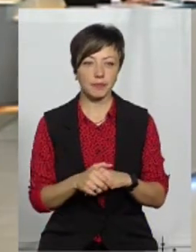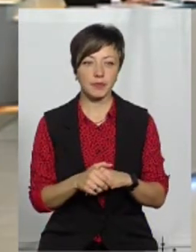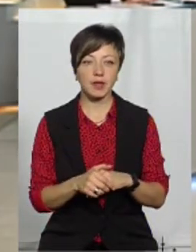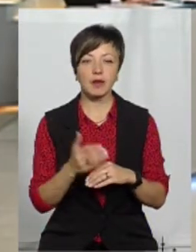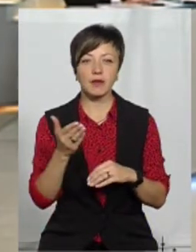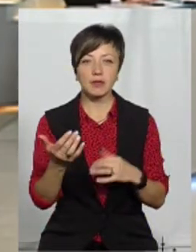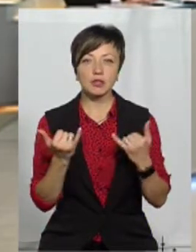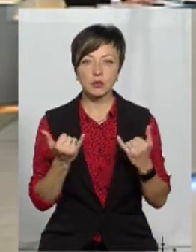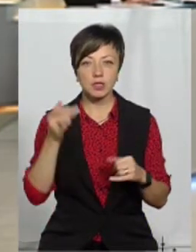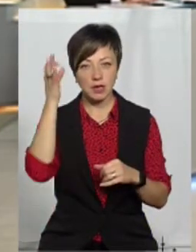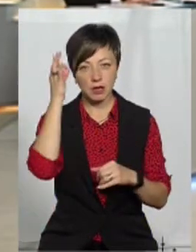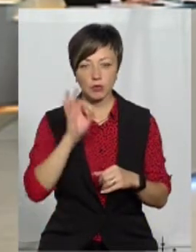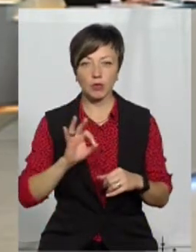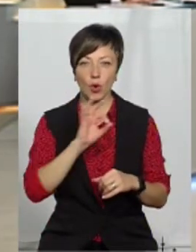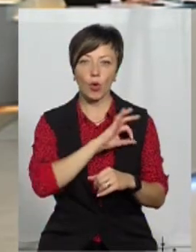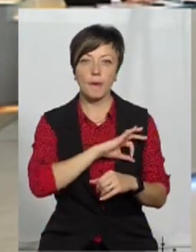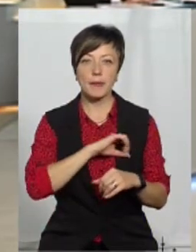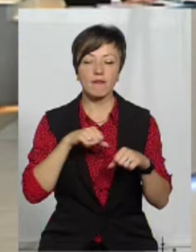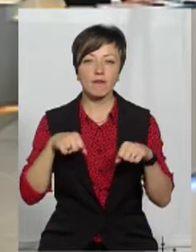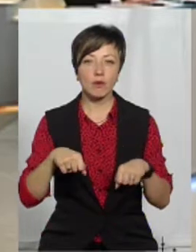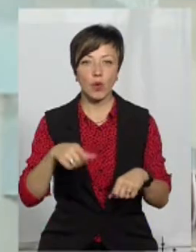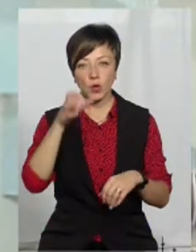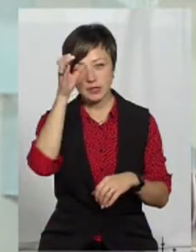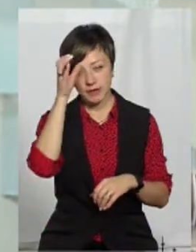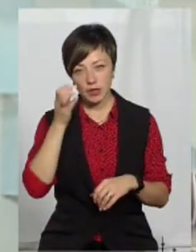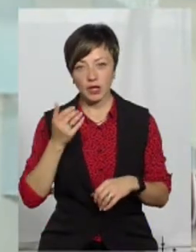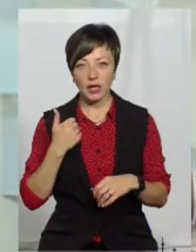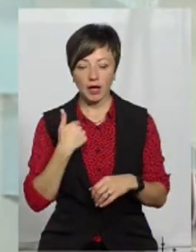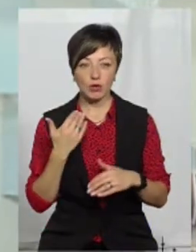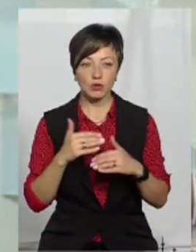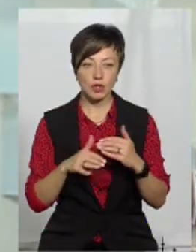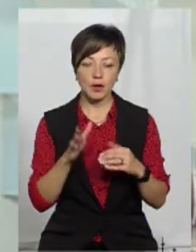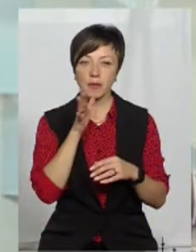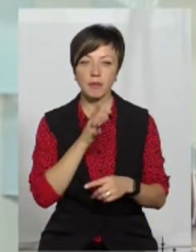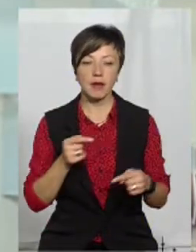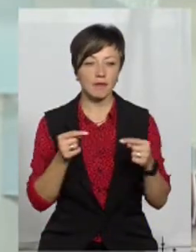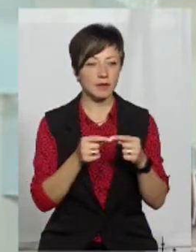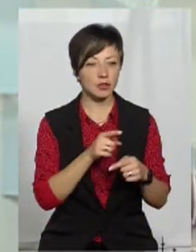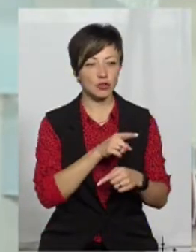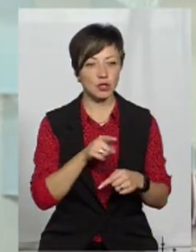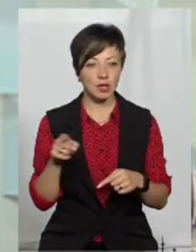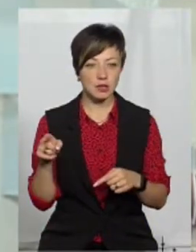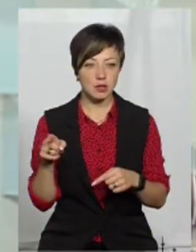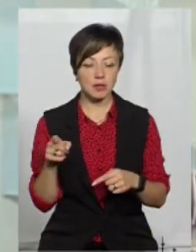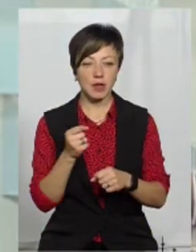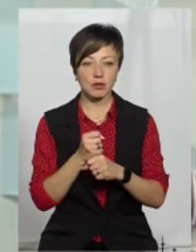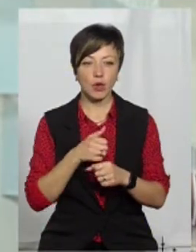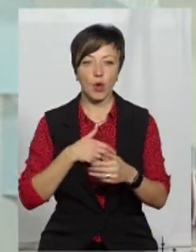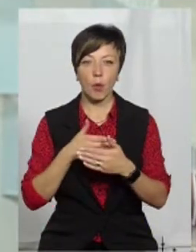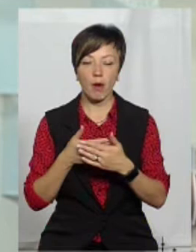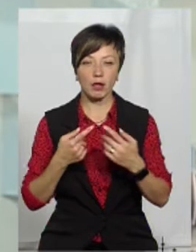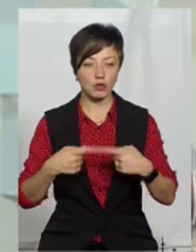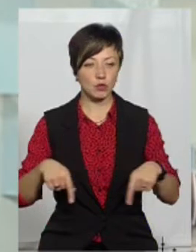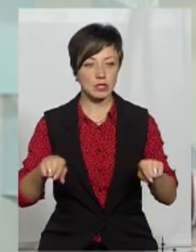ви сьогодні вже згадували про правову освіту. Ну, оскільки я вже певний час тісно працюю в громадському